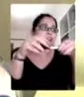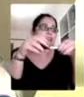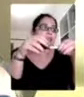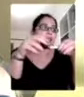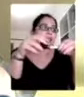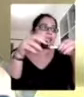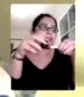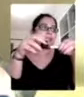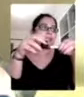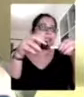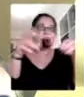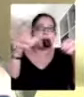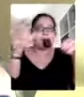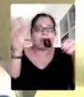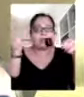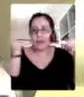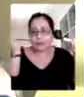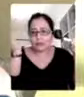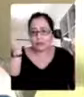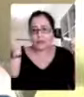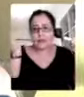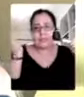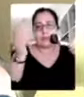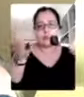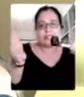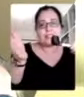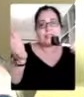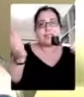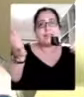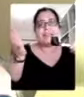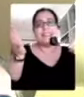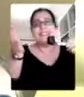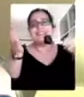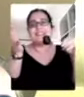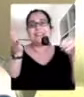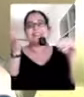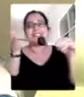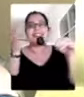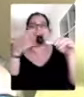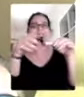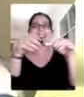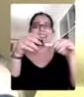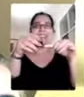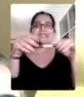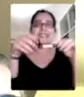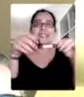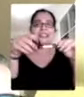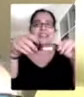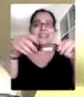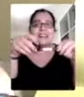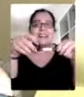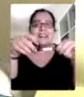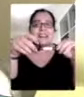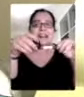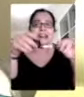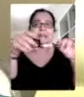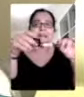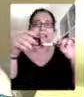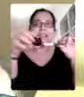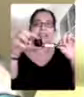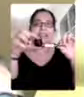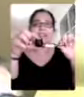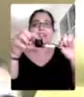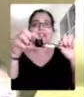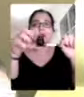Yani başladı bir 6 ay bile... 6 ay olmuş mudur bilemiyorum. Siz daha iyi bilirsiniz başladıklarını size getirmiştik.